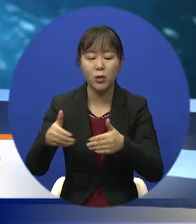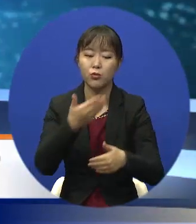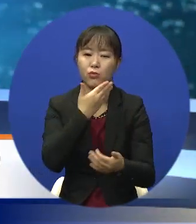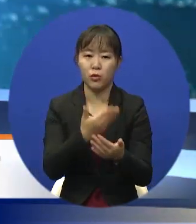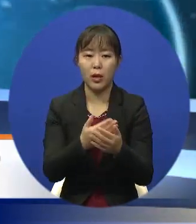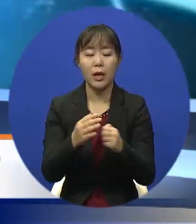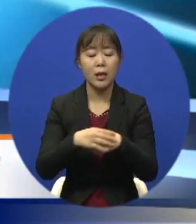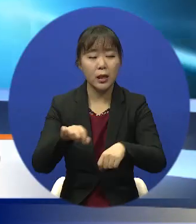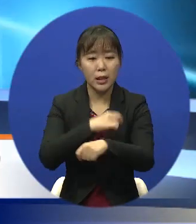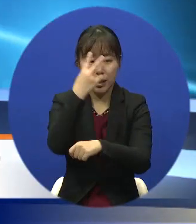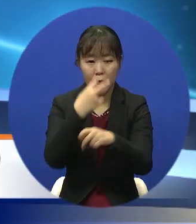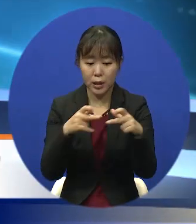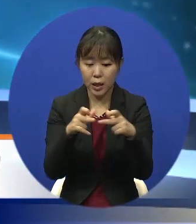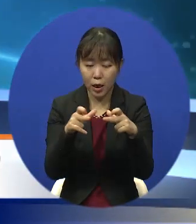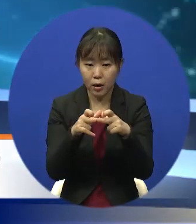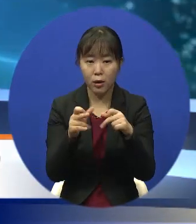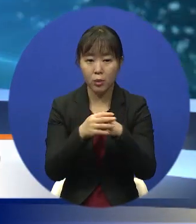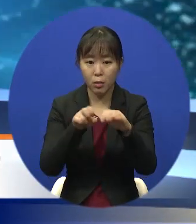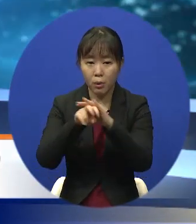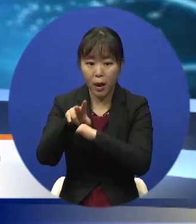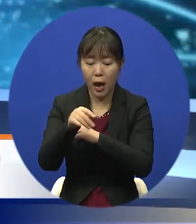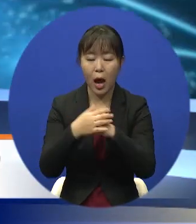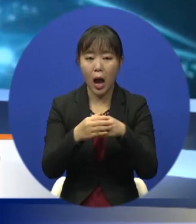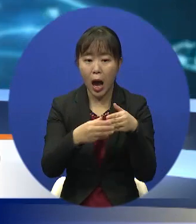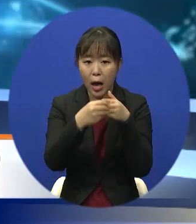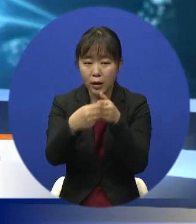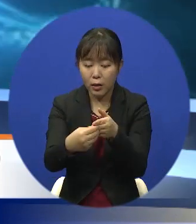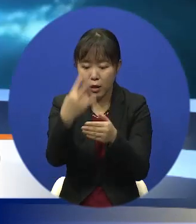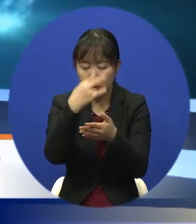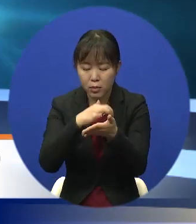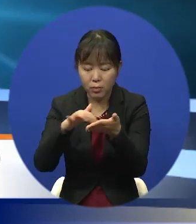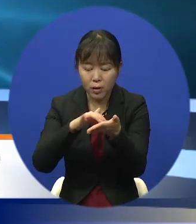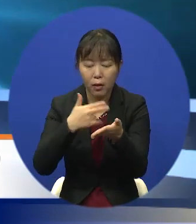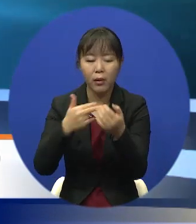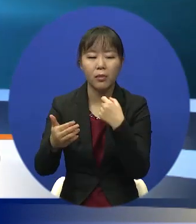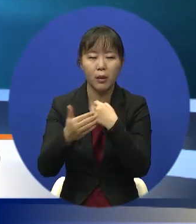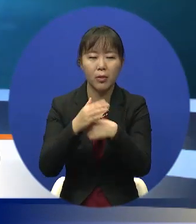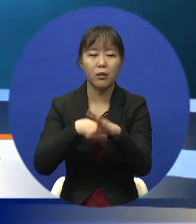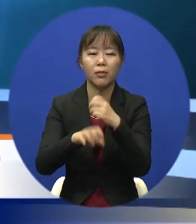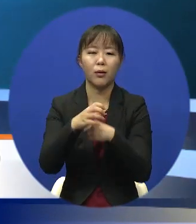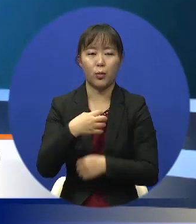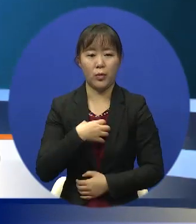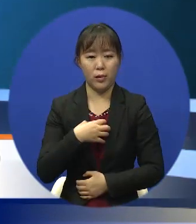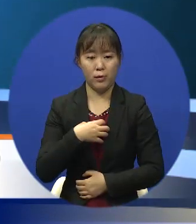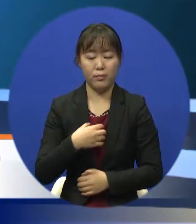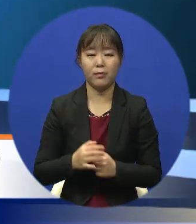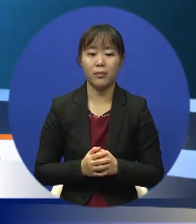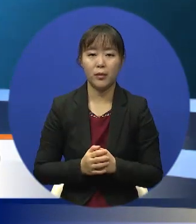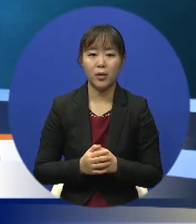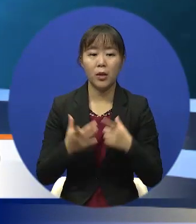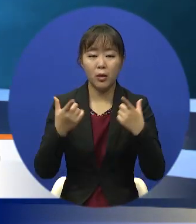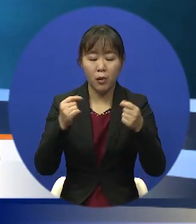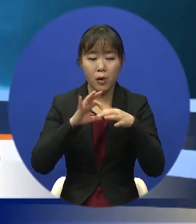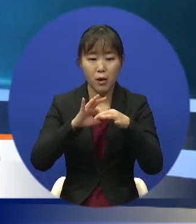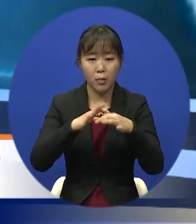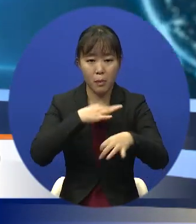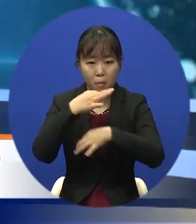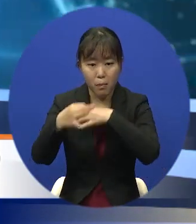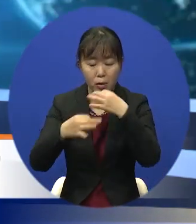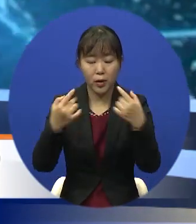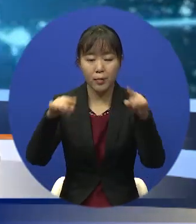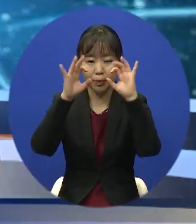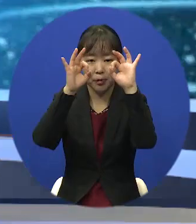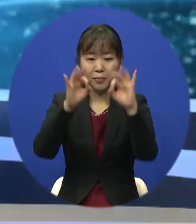특히 시각장애인들은 피난 안내도에 점자가 없어 더욱 위험에 노출된 상황입니다. 이에 대한 목소리를 하세인